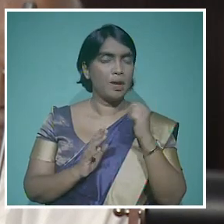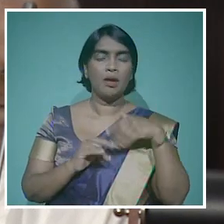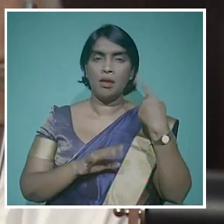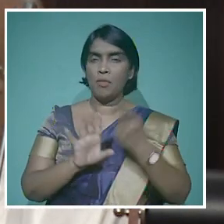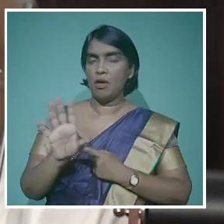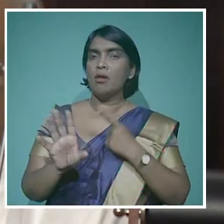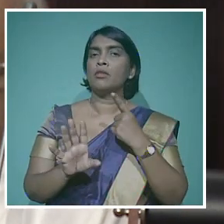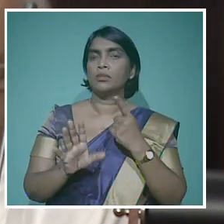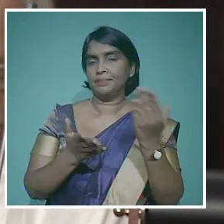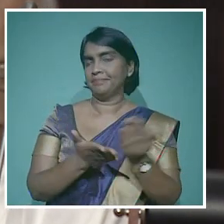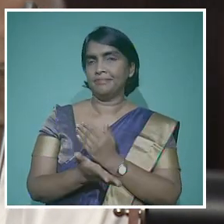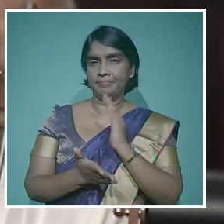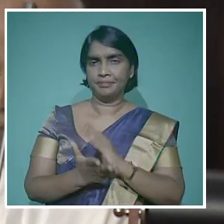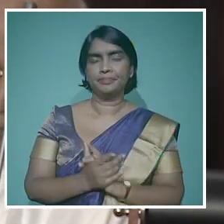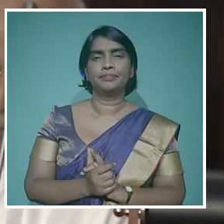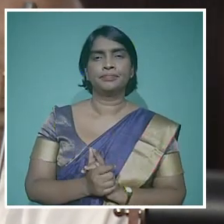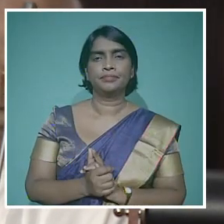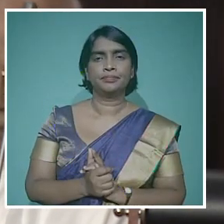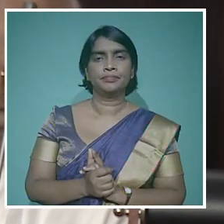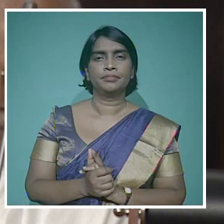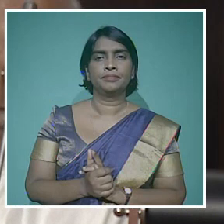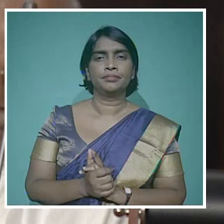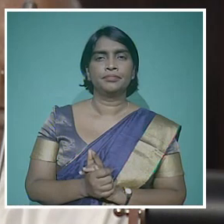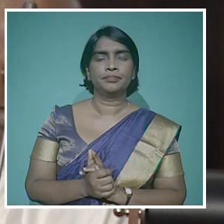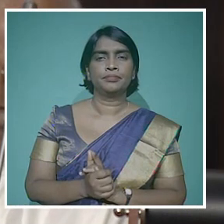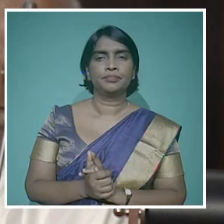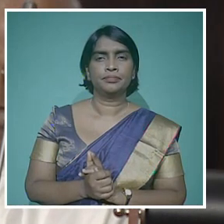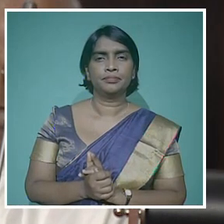අවුරුද්දට වෙන් කළා තියෙනවා.